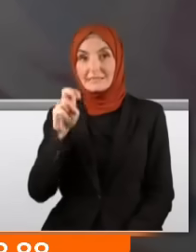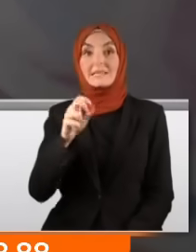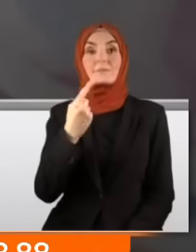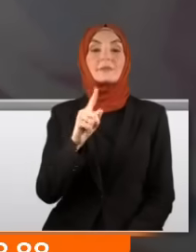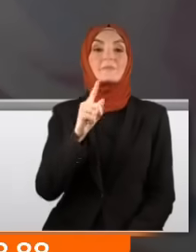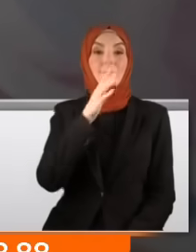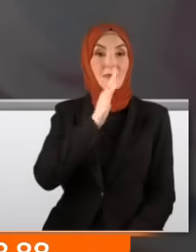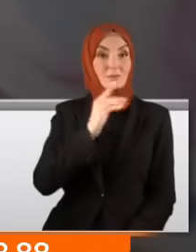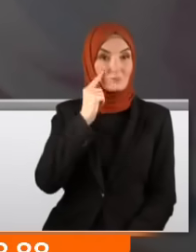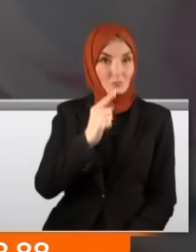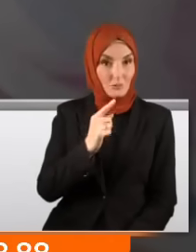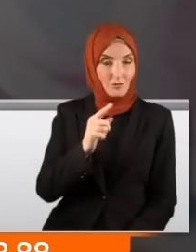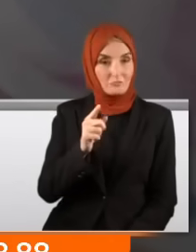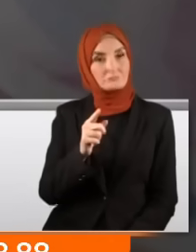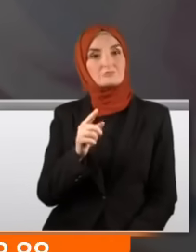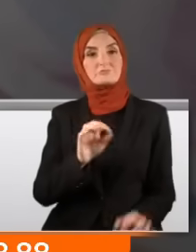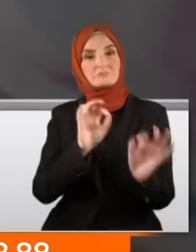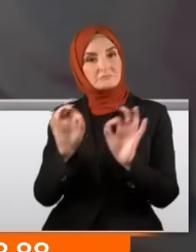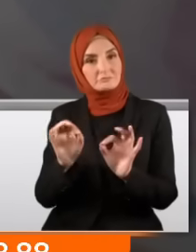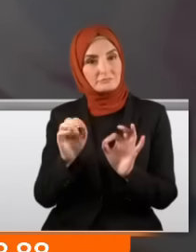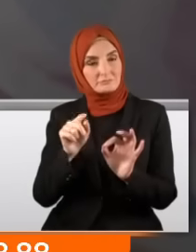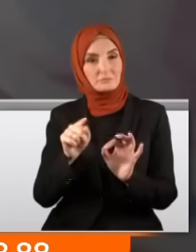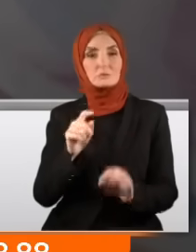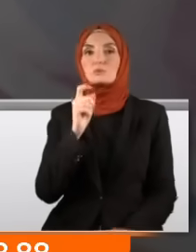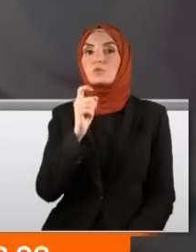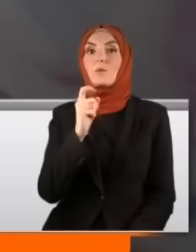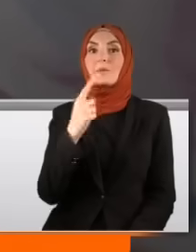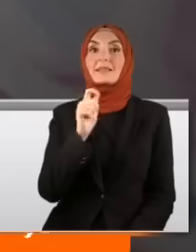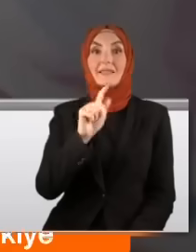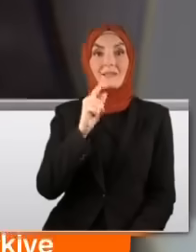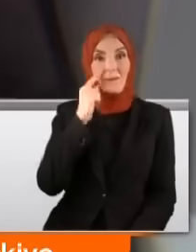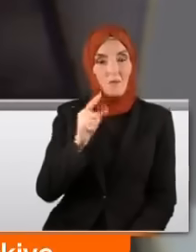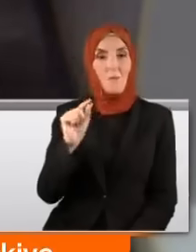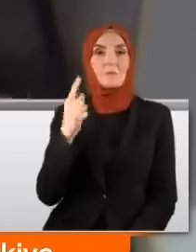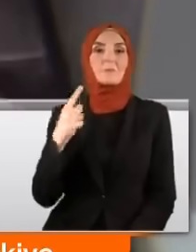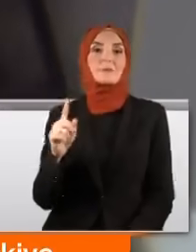34 99.000 lira alanlara 11.59 lir